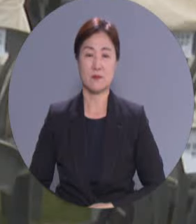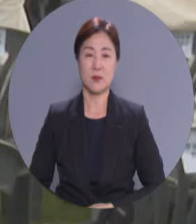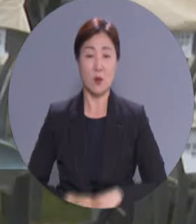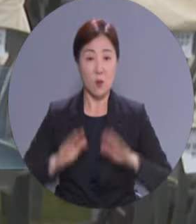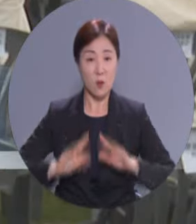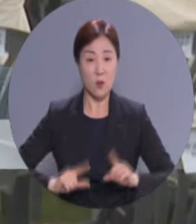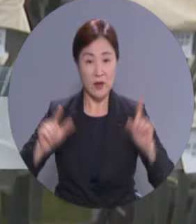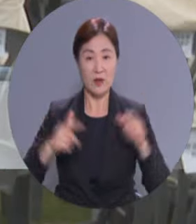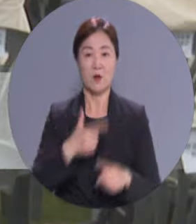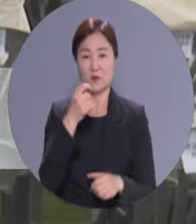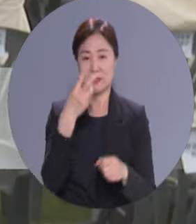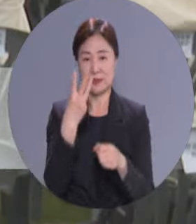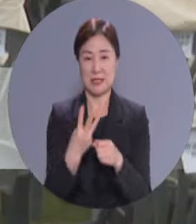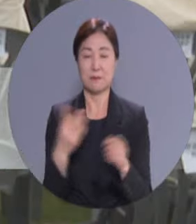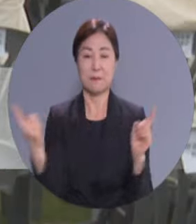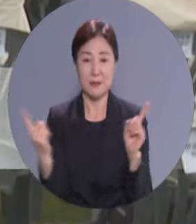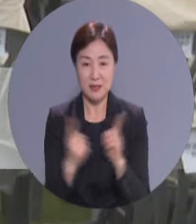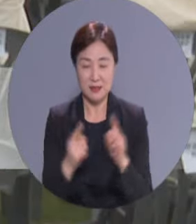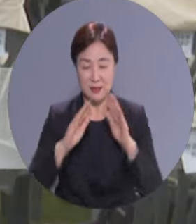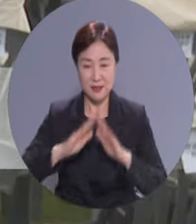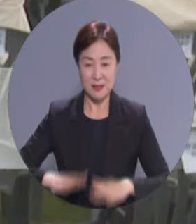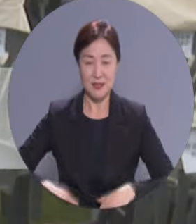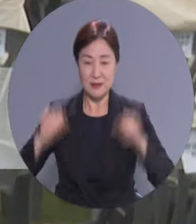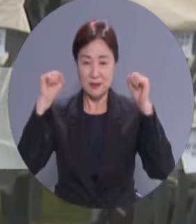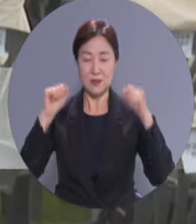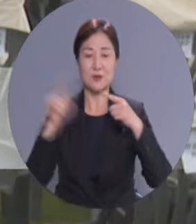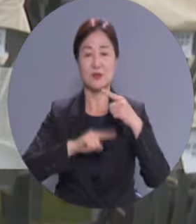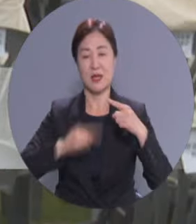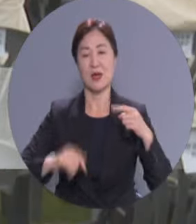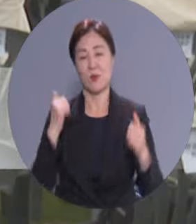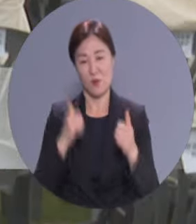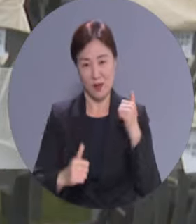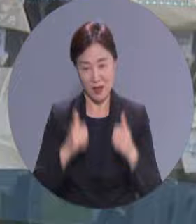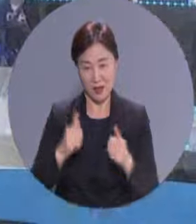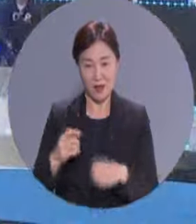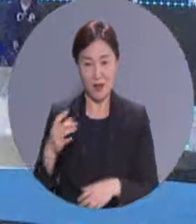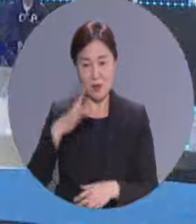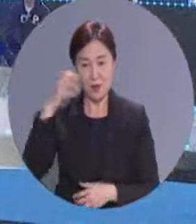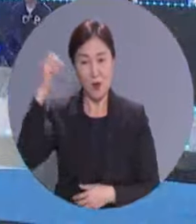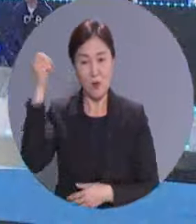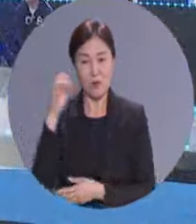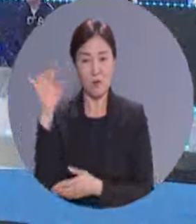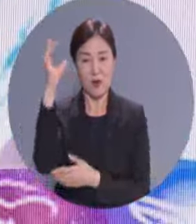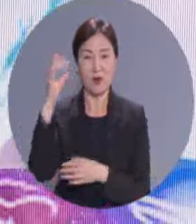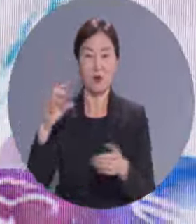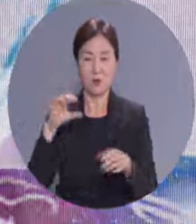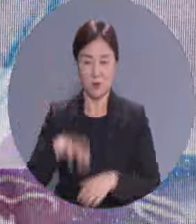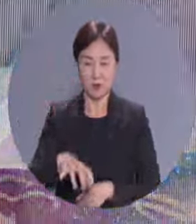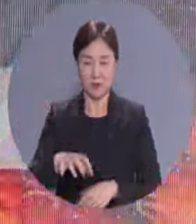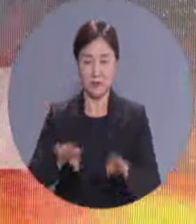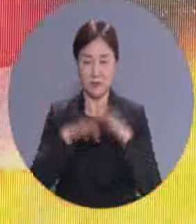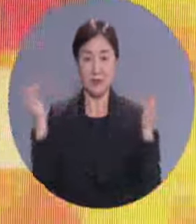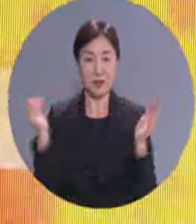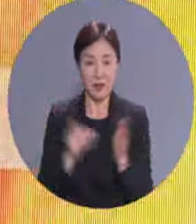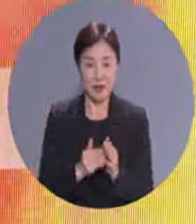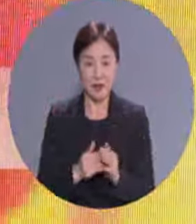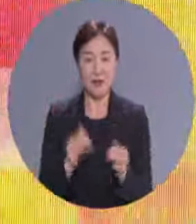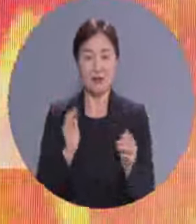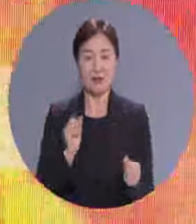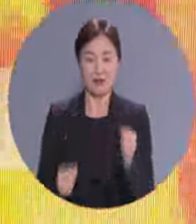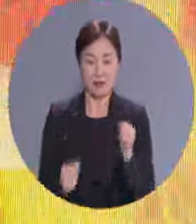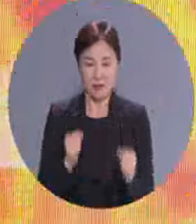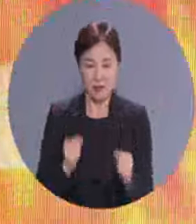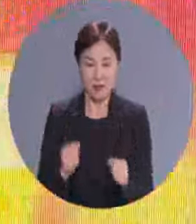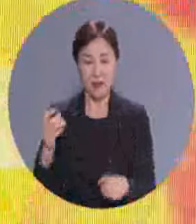올해로 63회를 맞는 전라남도 체육대회가 영광에서 개막했습니다 뛰어라 위대한 영광 열러라